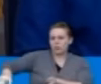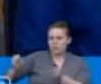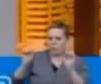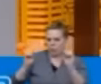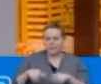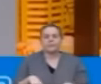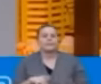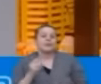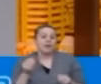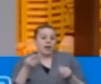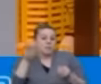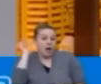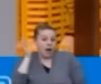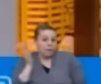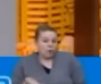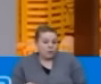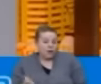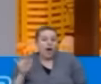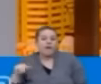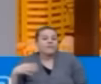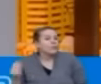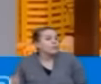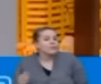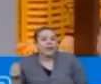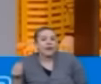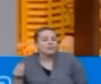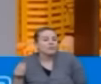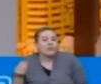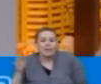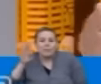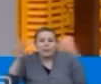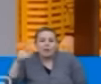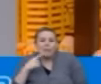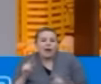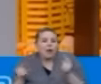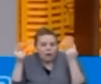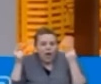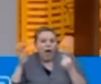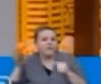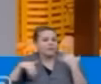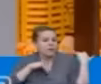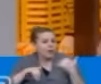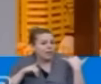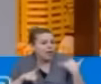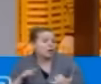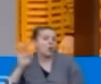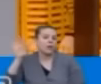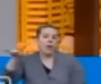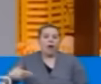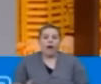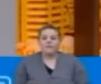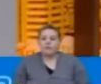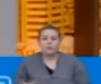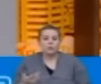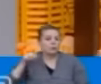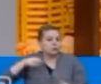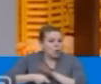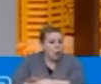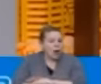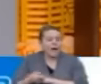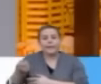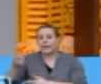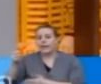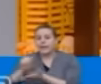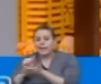והדברים הם מאוד חמורים, גם הדברים של הפי הודעתו של נתניהו קרו, גם ברמה של מתנות ושוחד, וגם ברמה של עיתון מסחרה